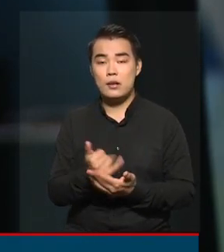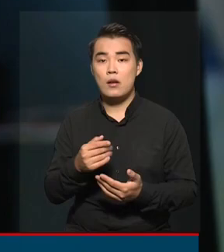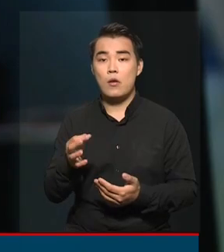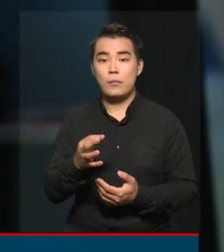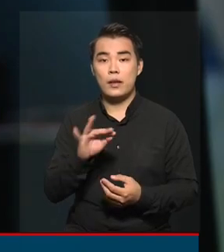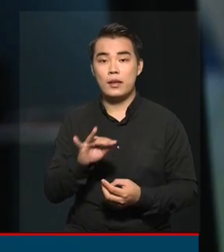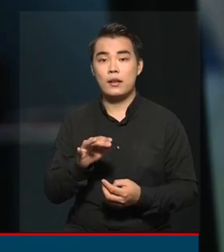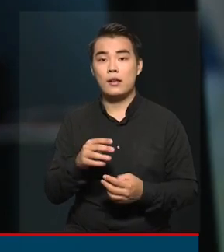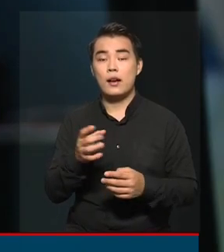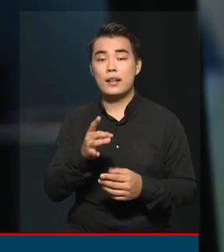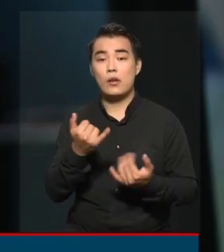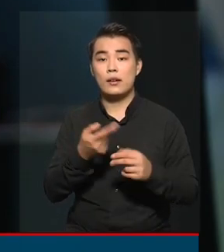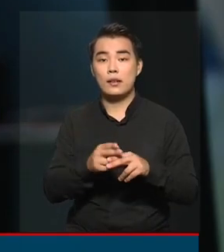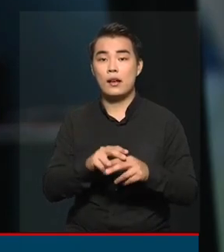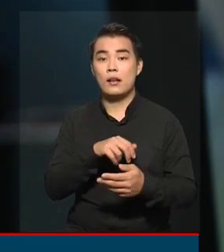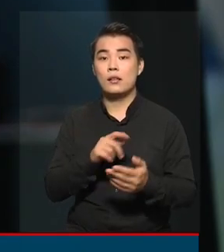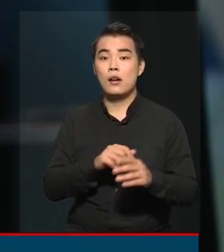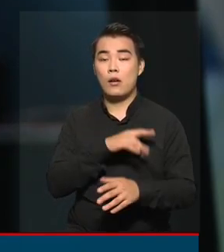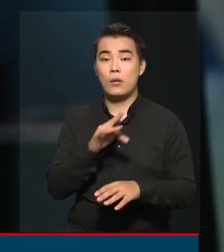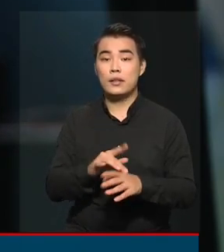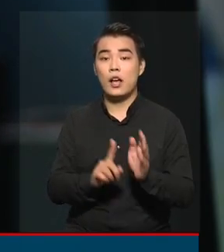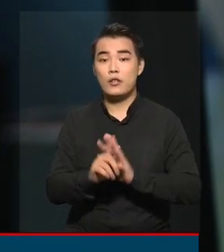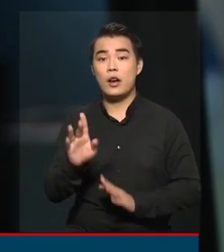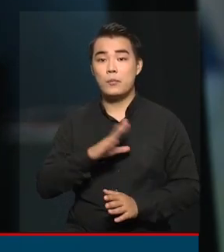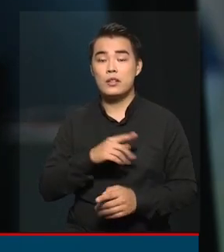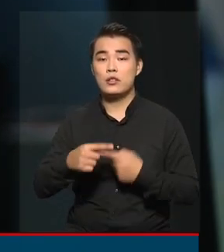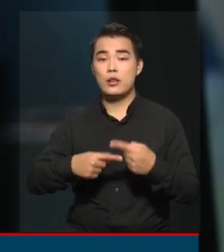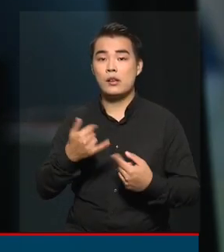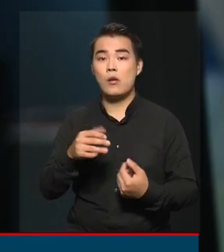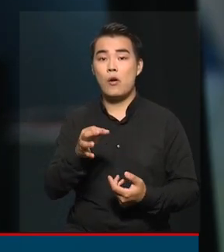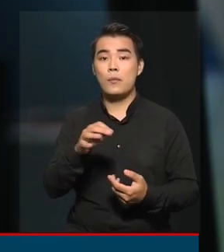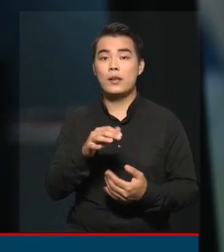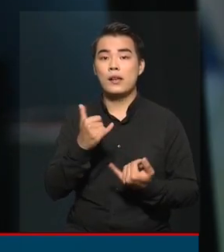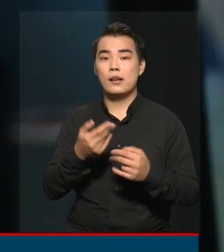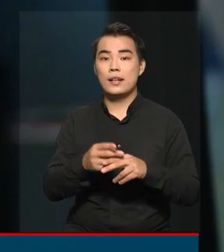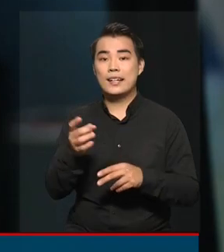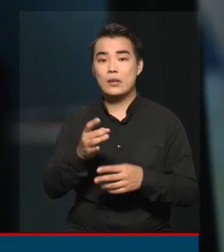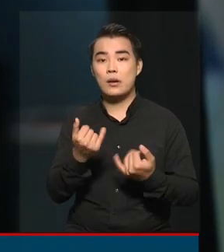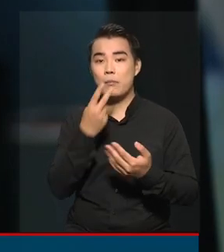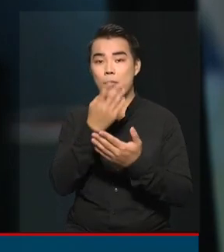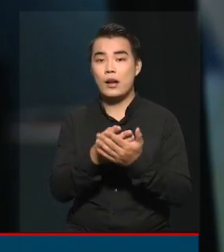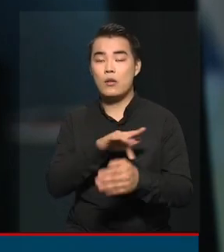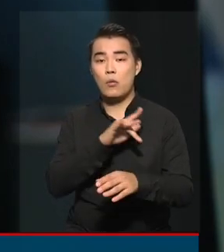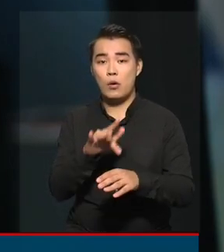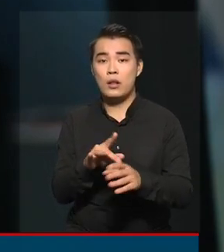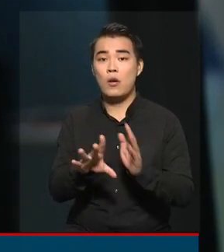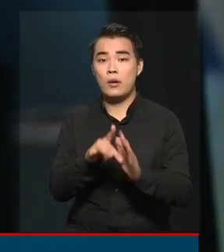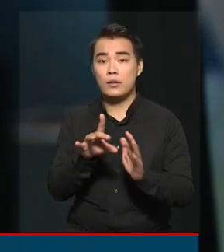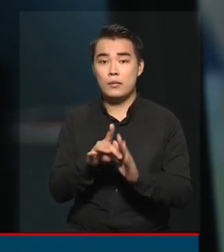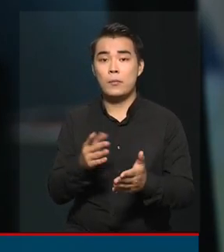мен облыстық деңгейдегі қалаларды бастадық. Енді келесі кезекте облыс әкімдері мен республикалық деңгейдегі қалаларды сайлауға